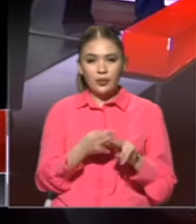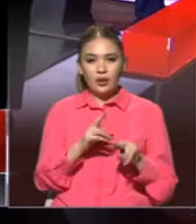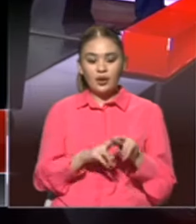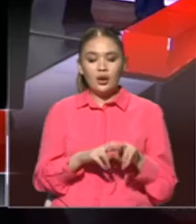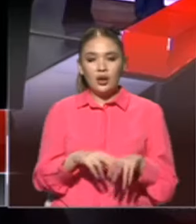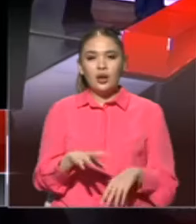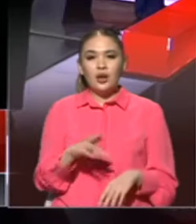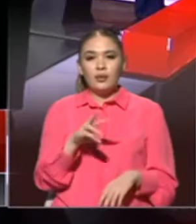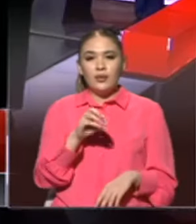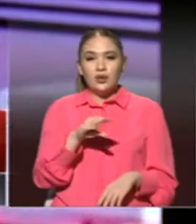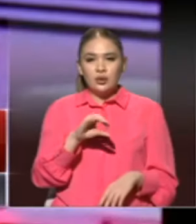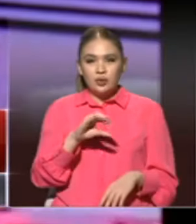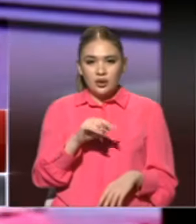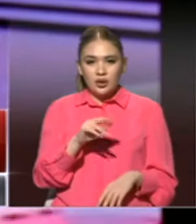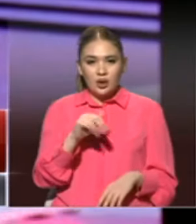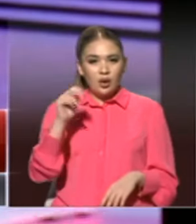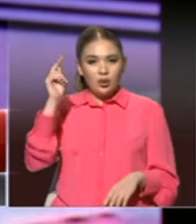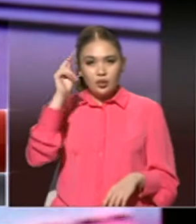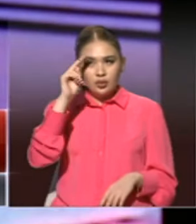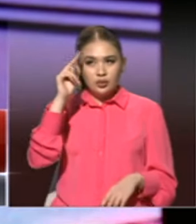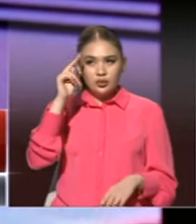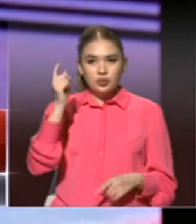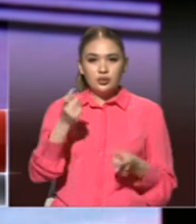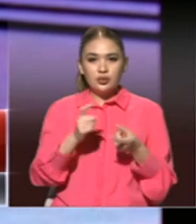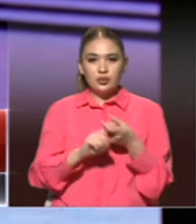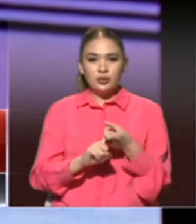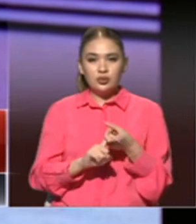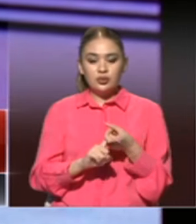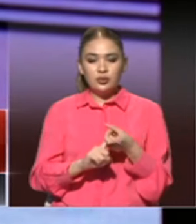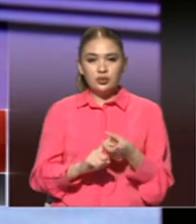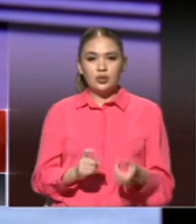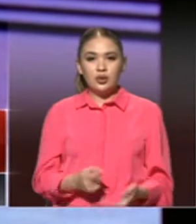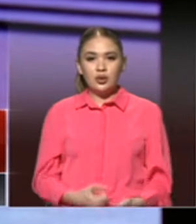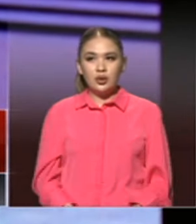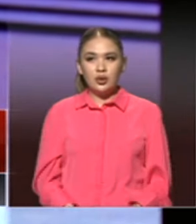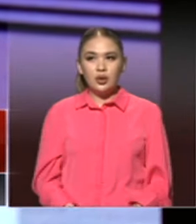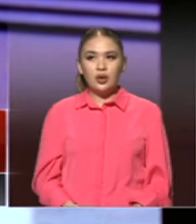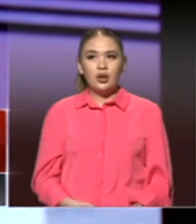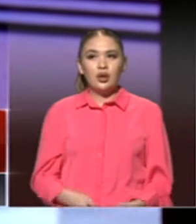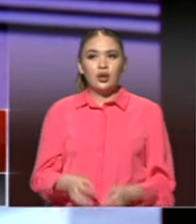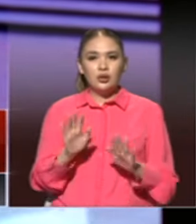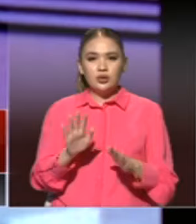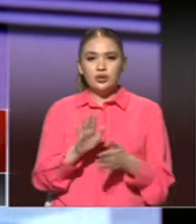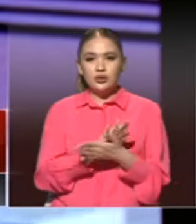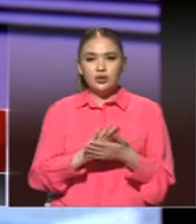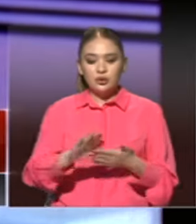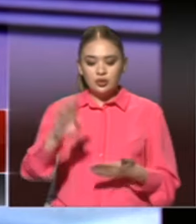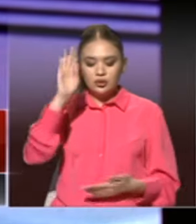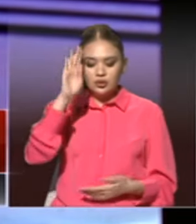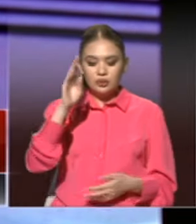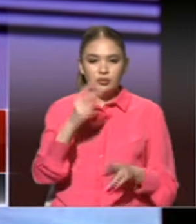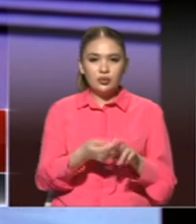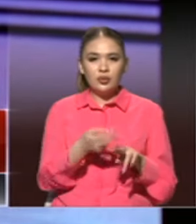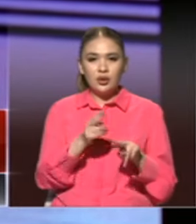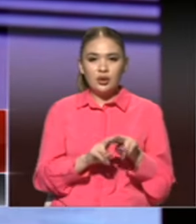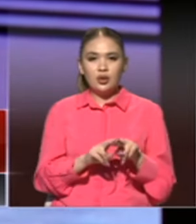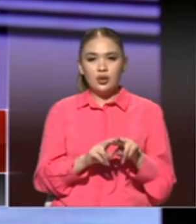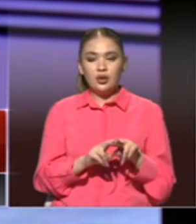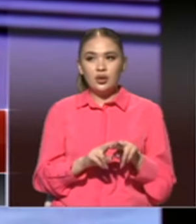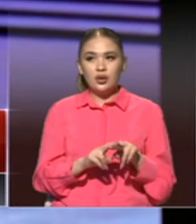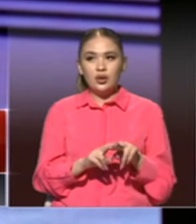методика, оқыту методикасы. Қараңыздаршы, ылғи ұлдар, жаңағы методика. Мен ылғи